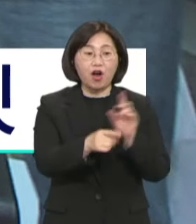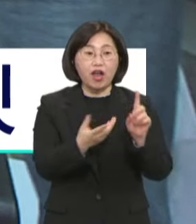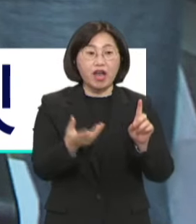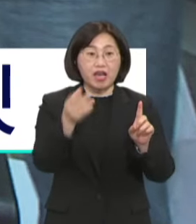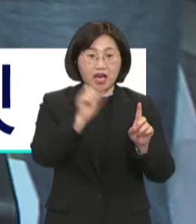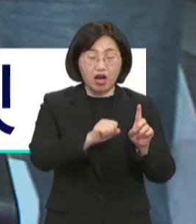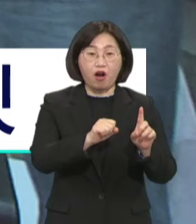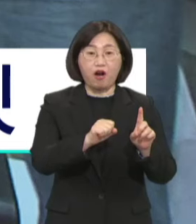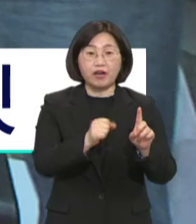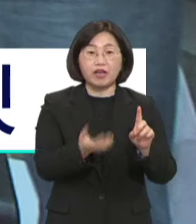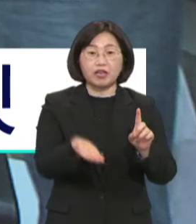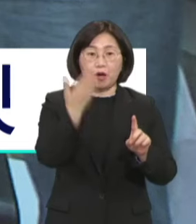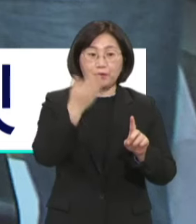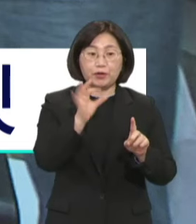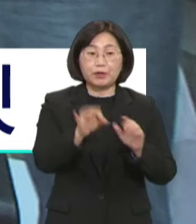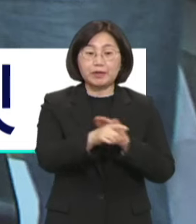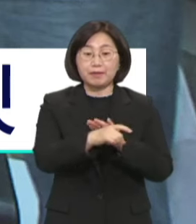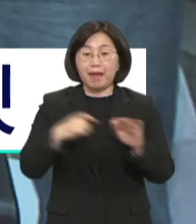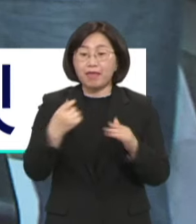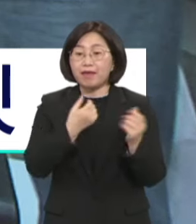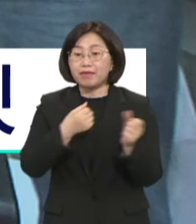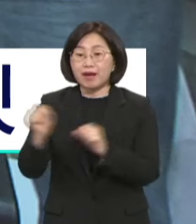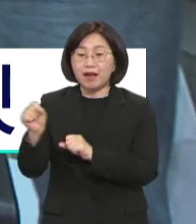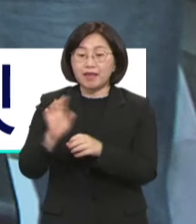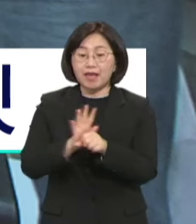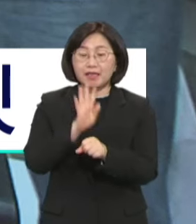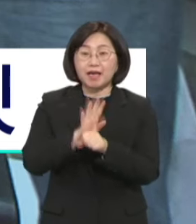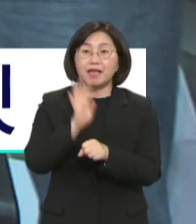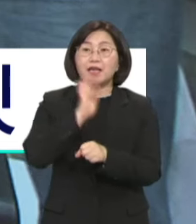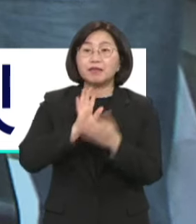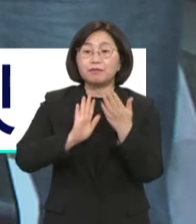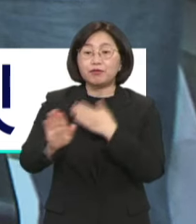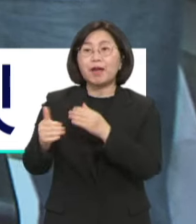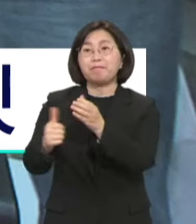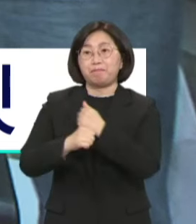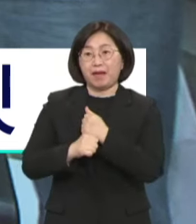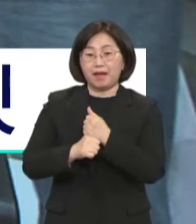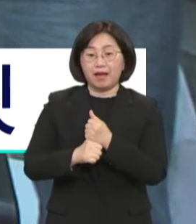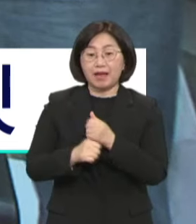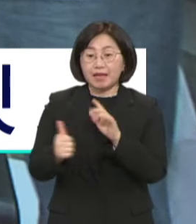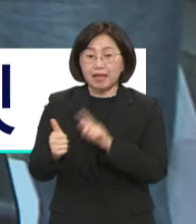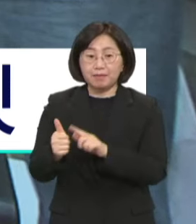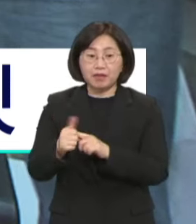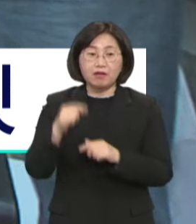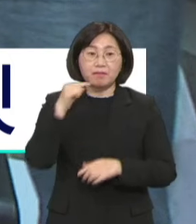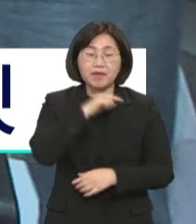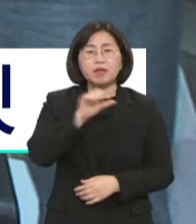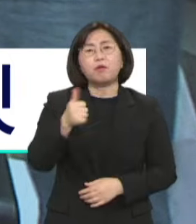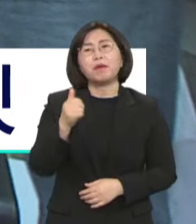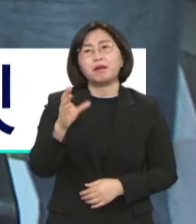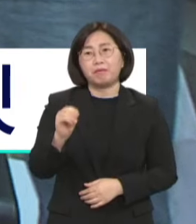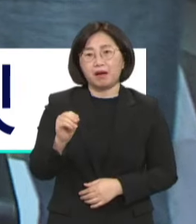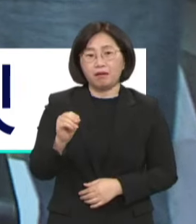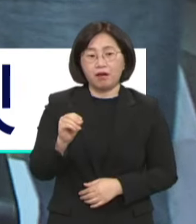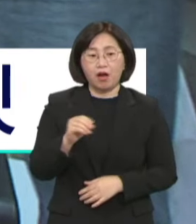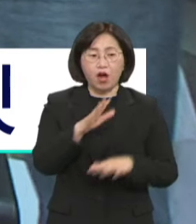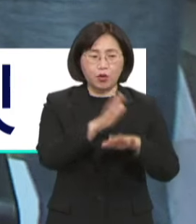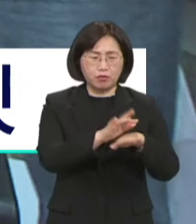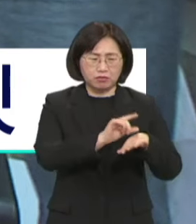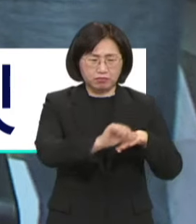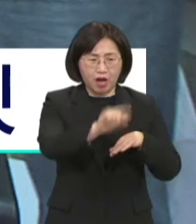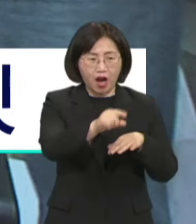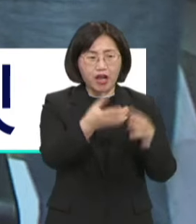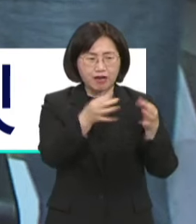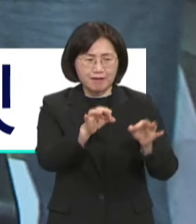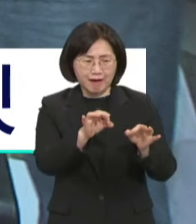현금을 빼앗은 뒤 달아났다가 4시간 40분 만에 붙잡혔습니다. 이 남성은 빚 500만 원 때문에 농촌 지역에 있는